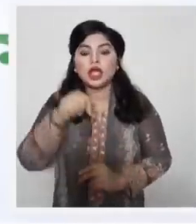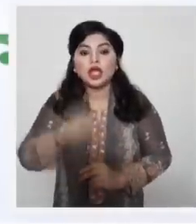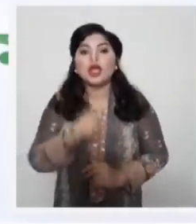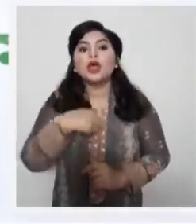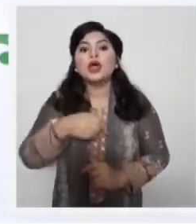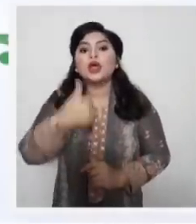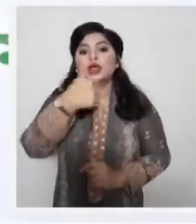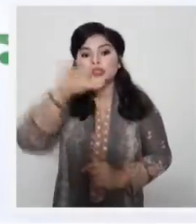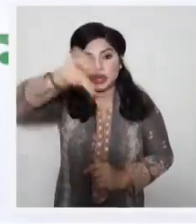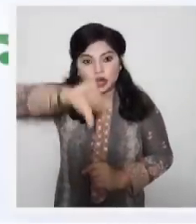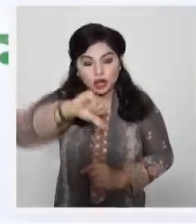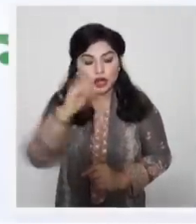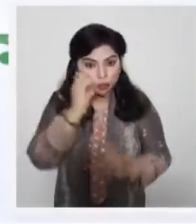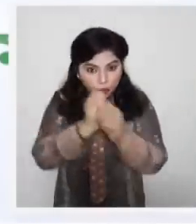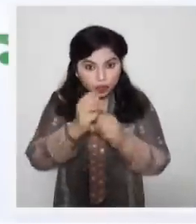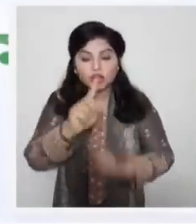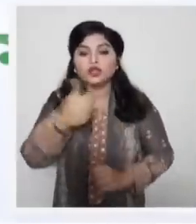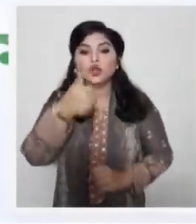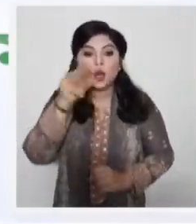লালপ্যাথ ল্যাব বাংলাদেশ লিমিটেড।